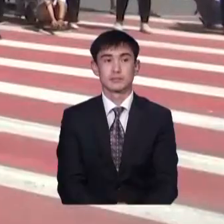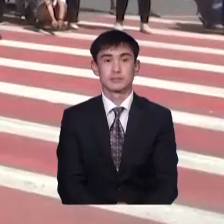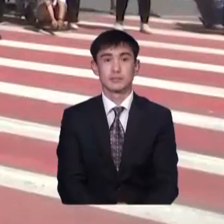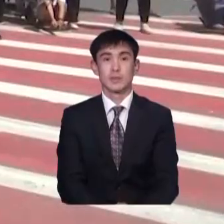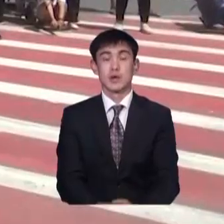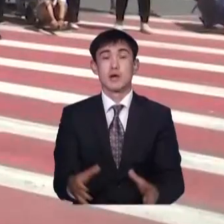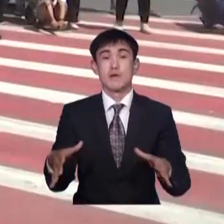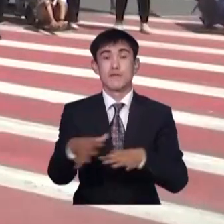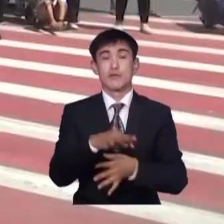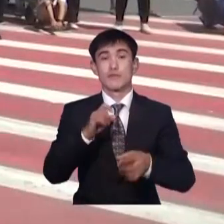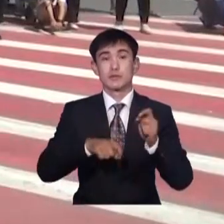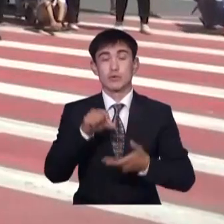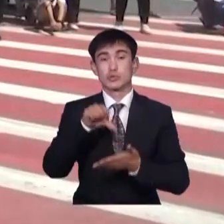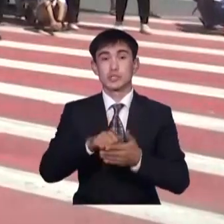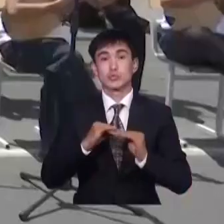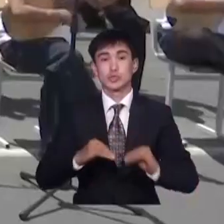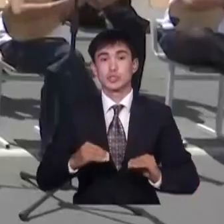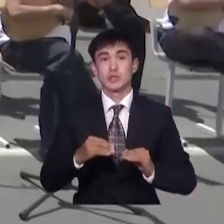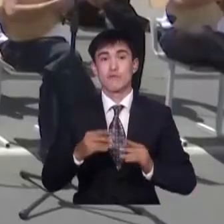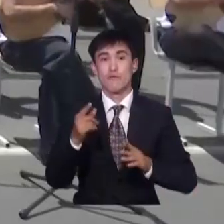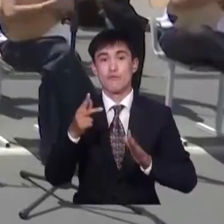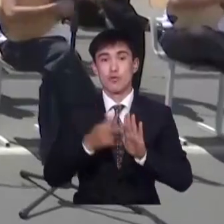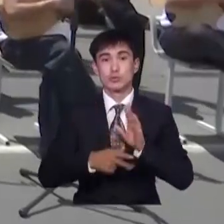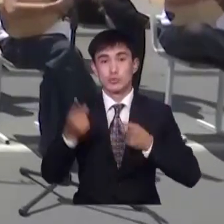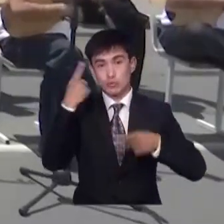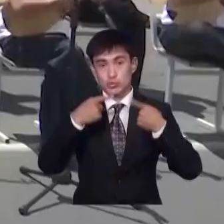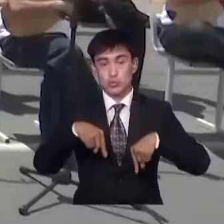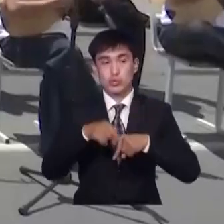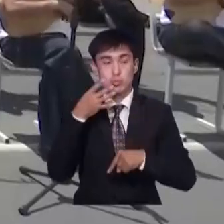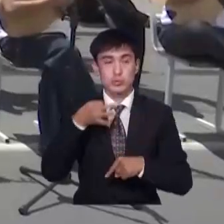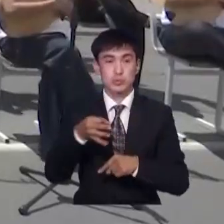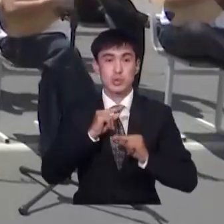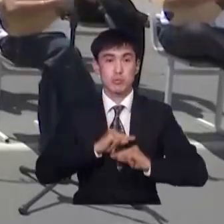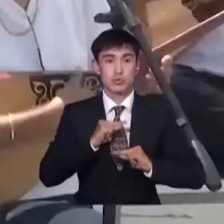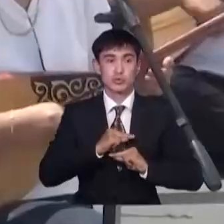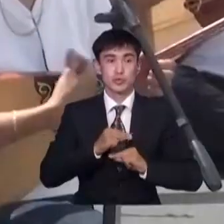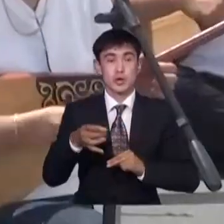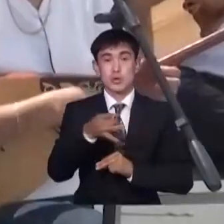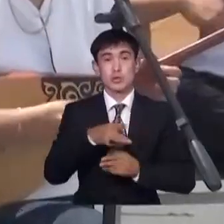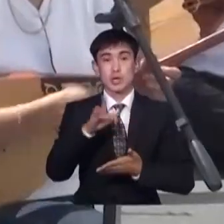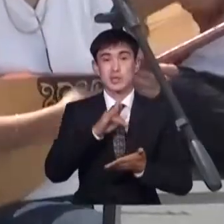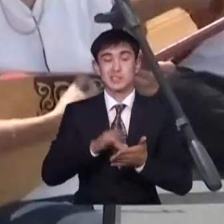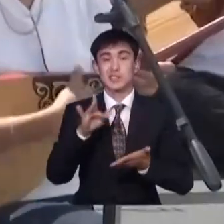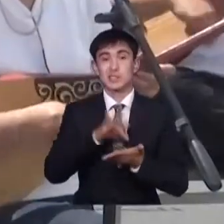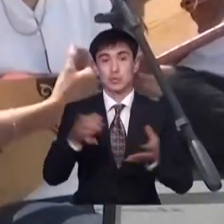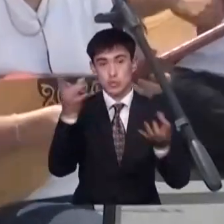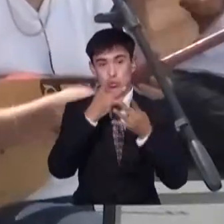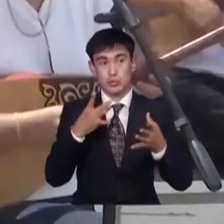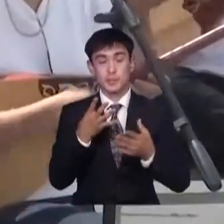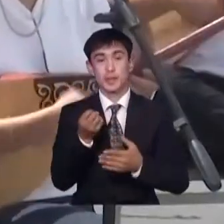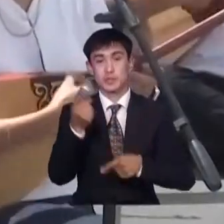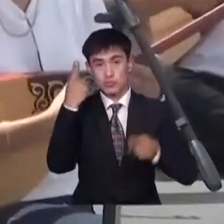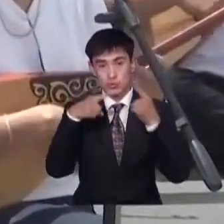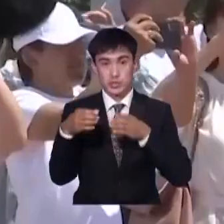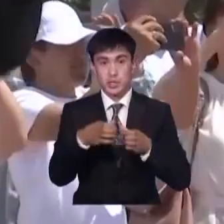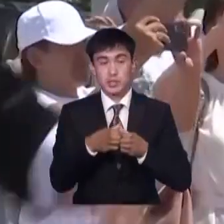Всего в фестивале приняли участие ученики 80 творческих кружков Алматинской области, работающих при районных и городских центрах культуры, а также